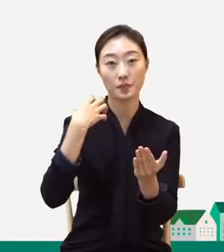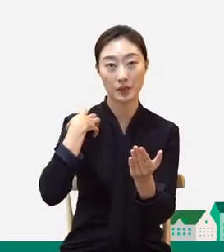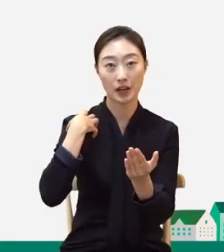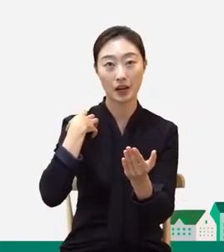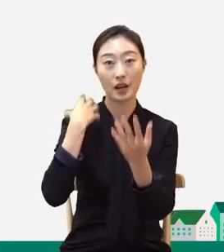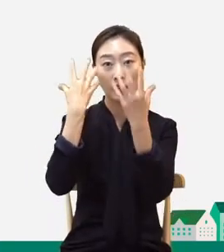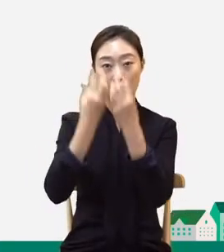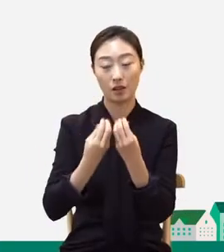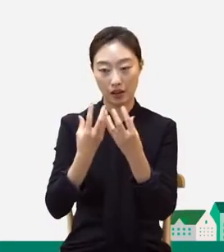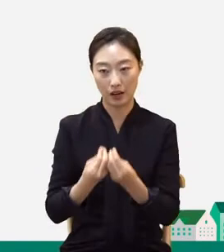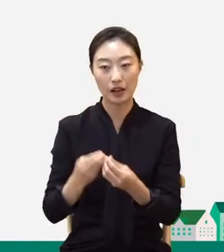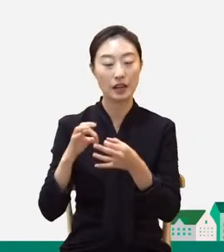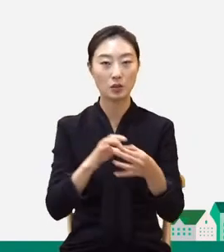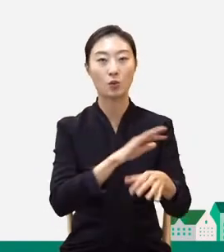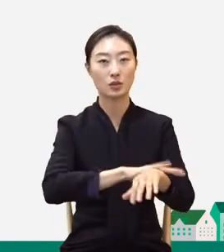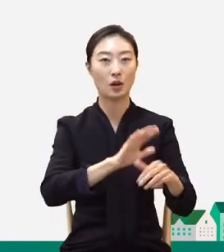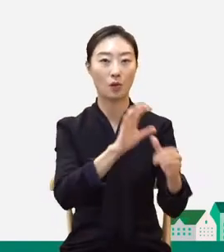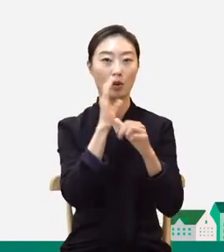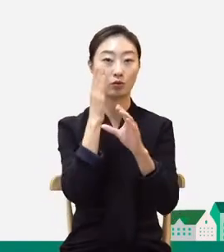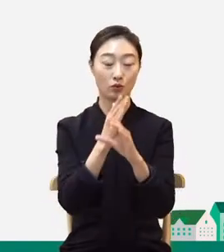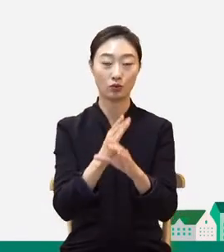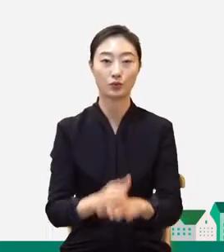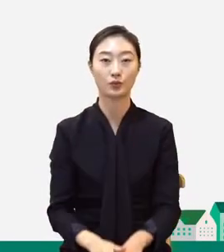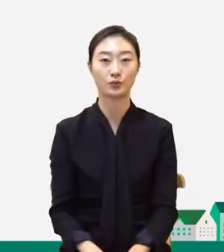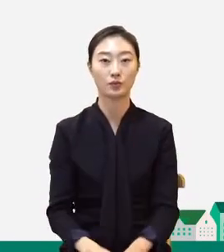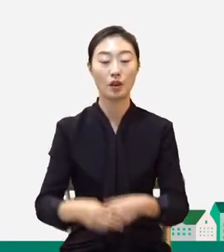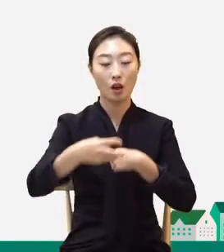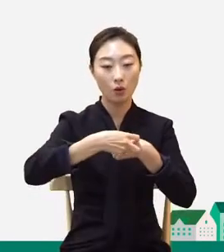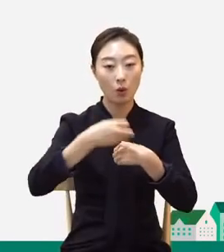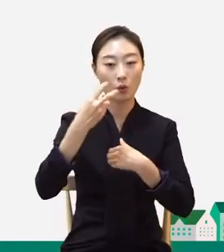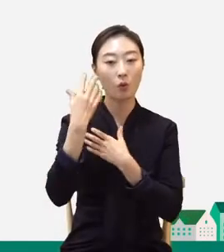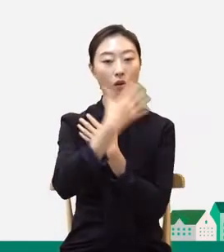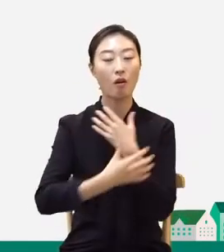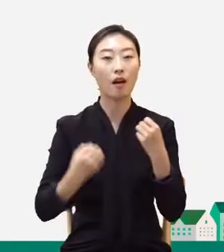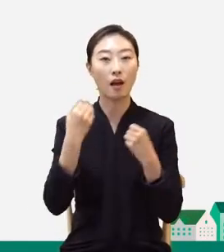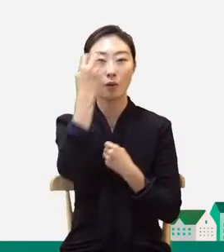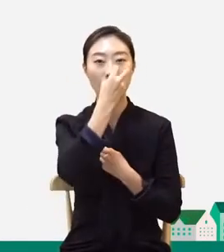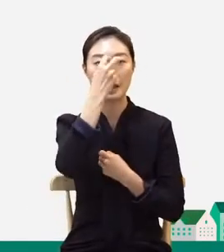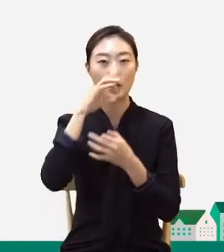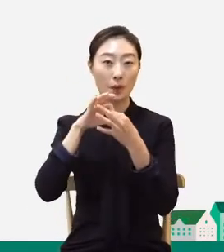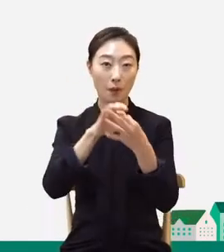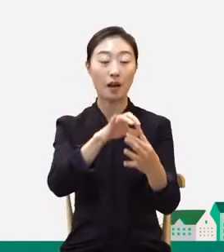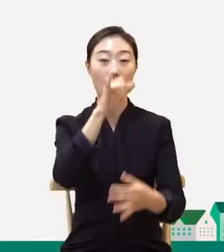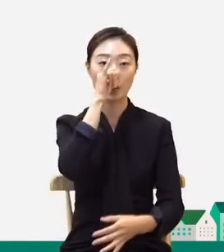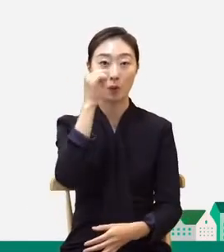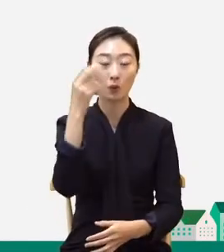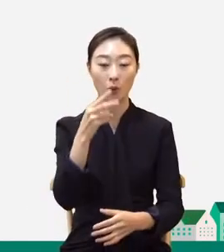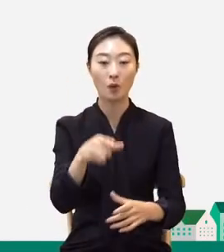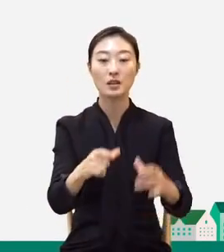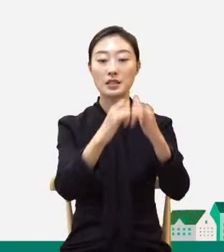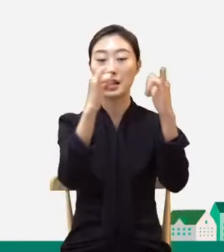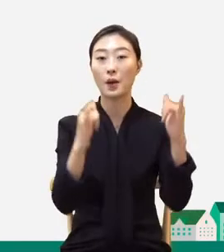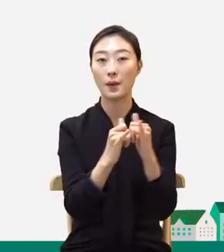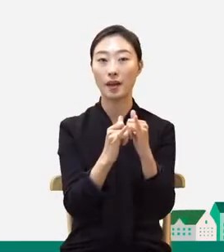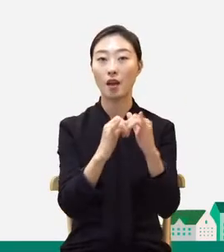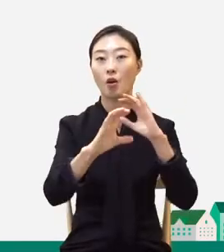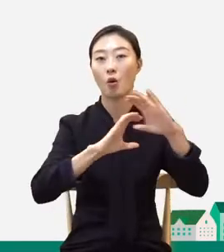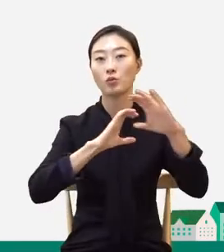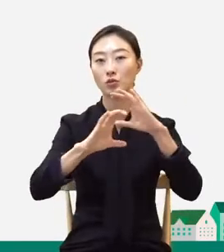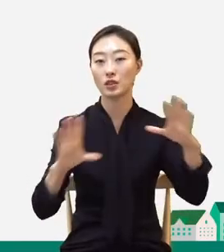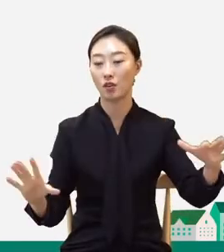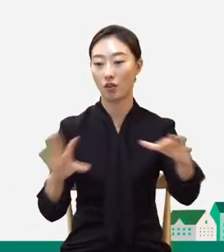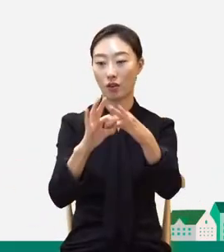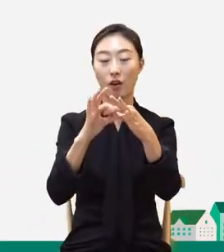그 모델을 적용하고 있습니다. 의료 및 건강관리 지원을 하고 있습니다. 지역사회 커뮤니티 연계를 하고